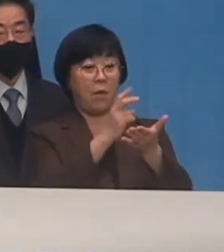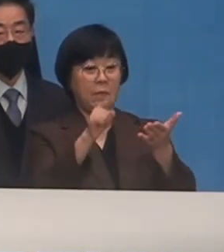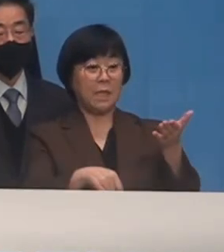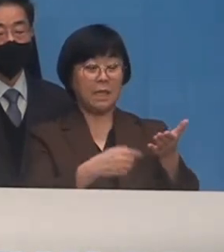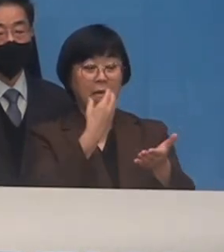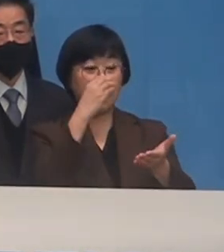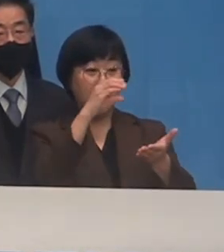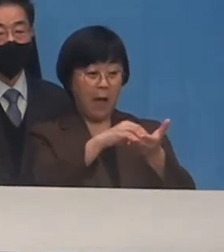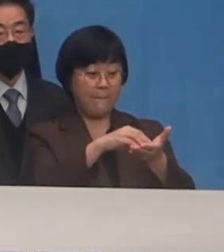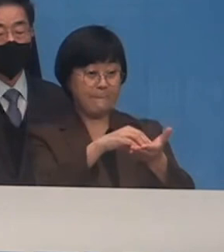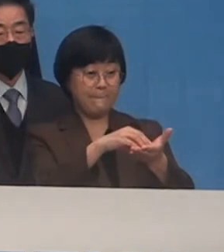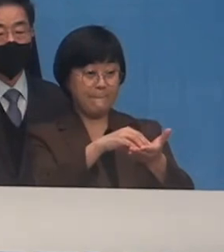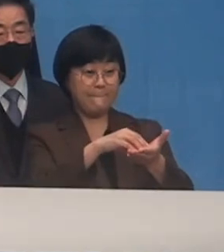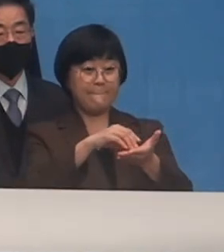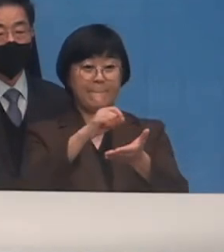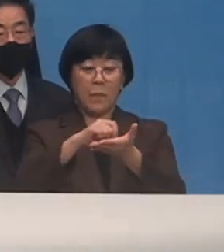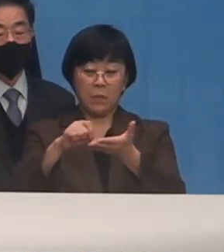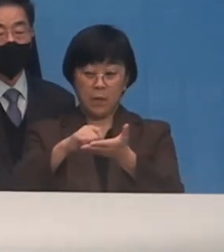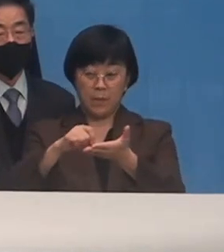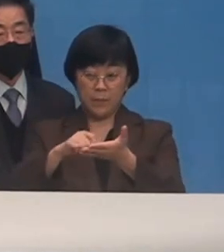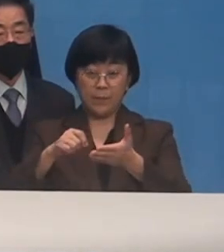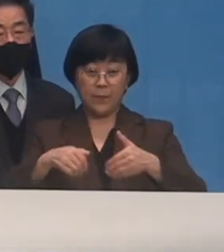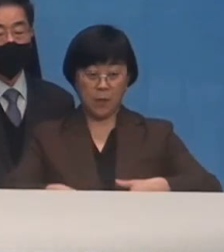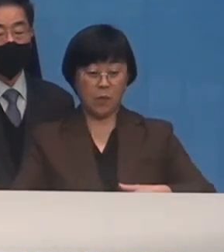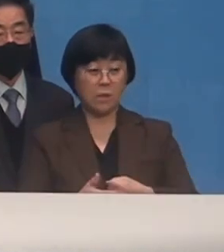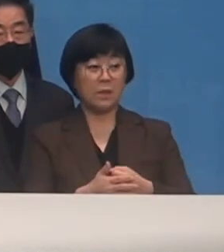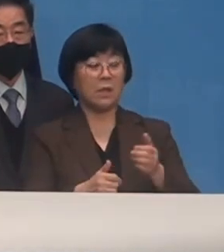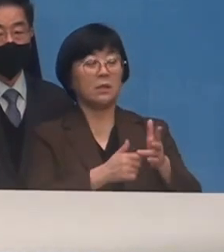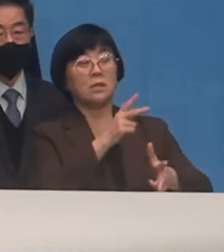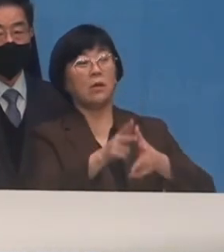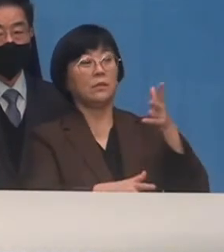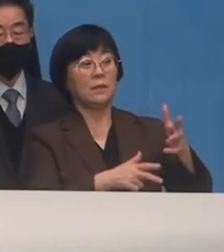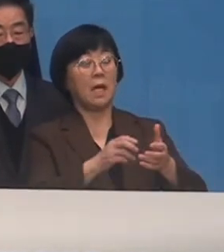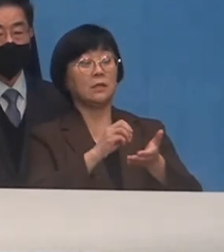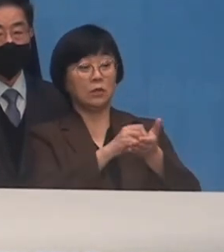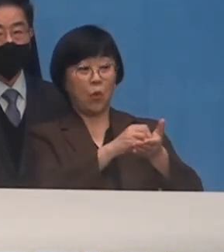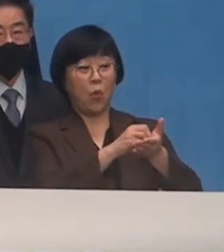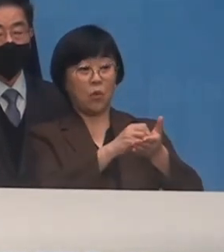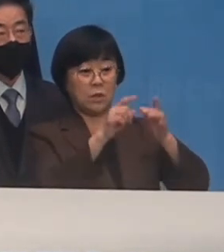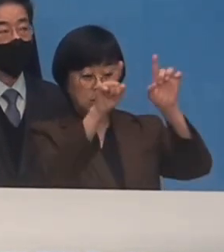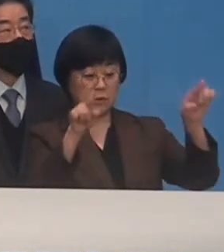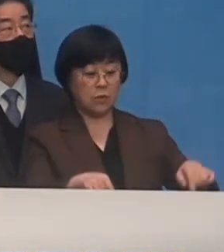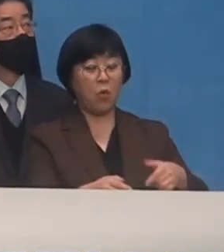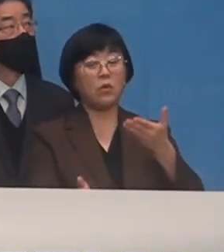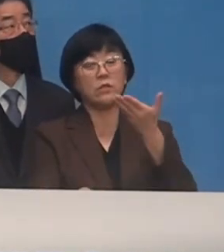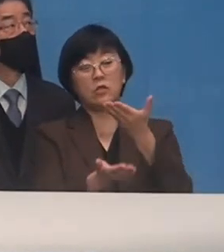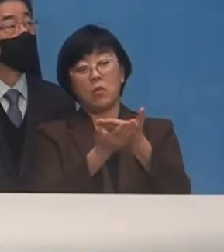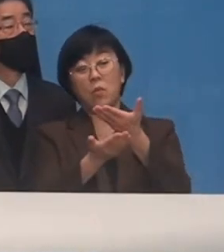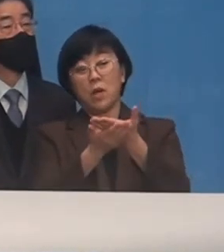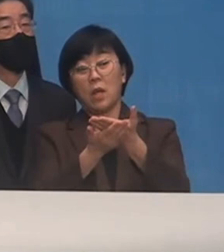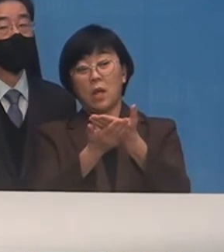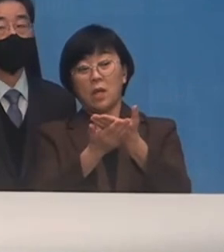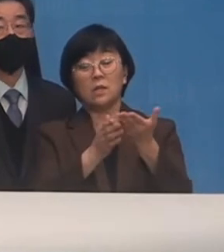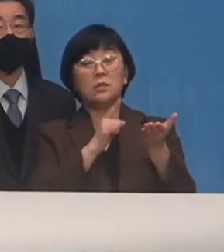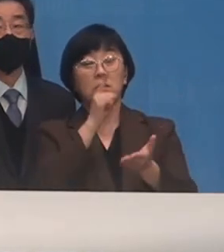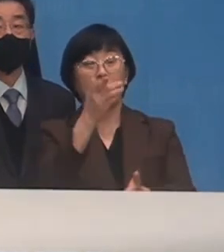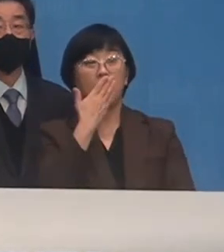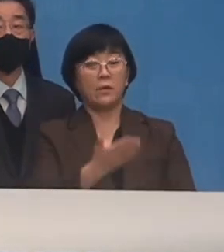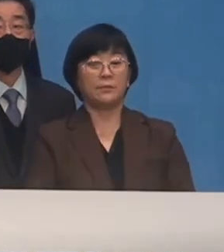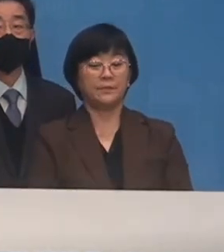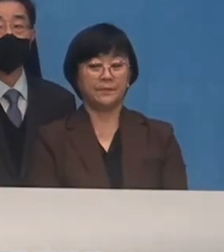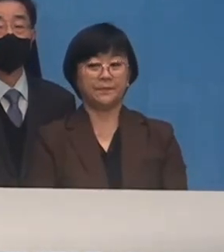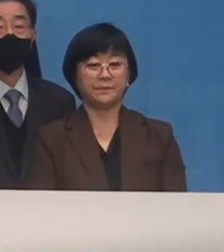인감증명서, 인감날인, 직인날인, 사업자 등록증 등을 별도로 첨부해야만 비로소 신청할 수 있다는